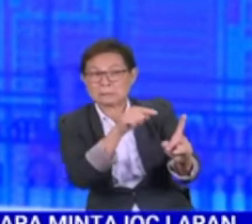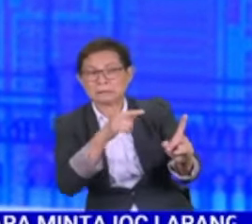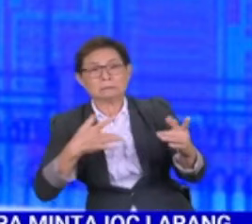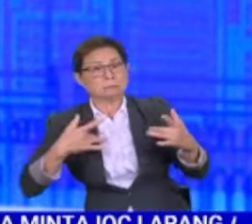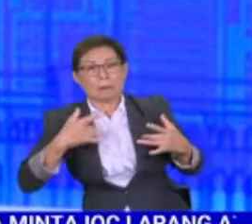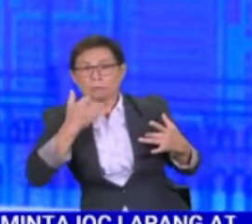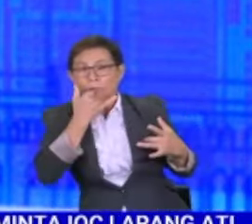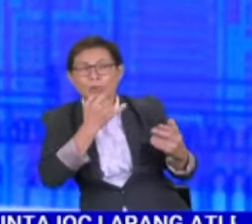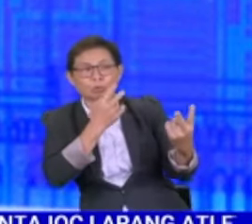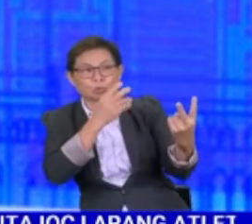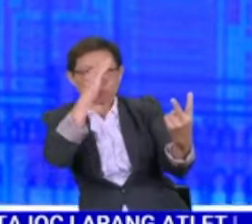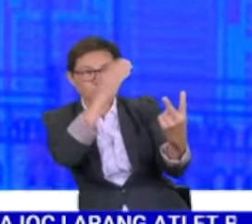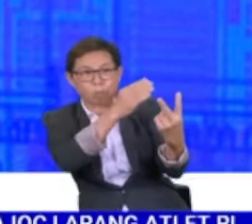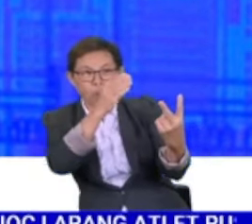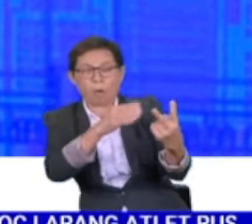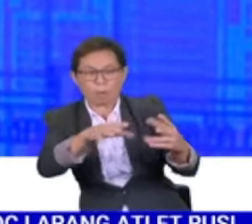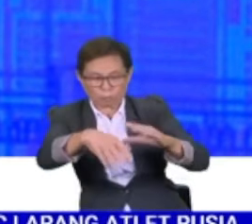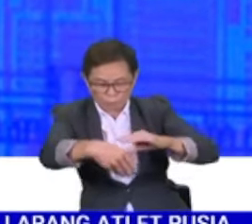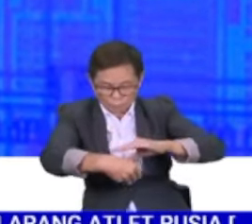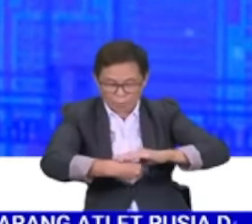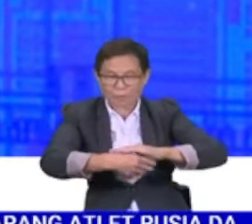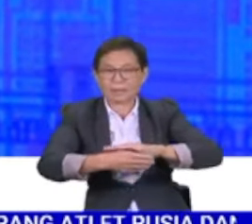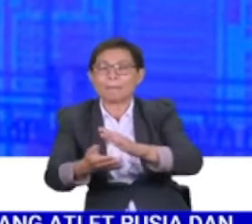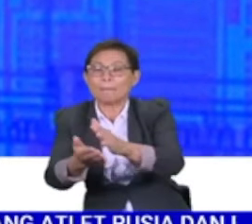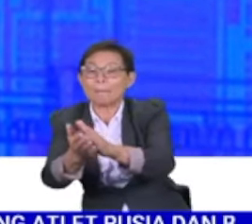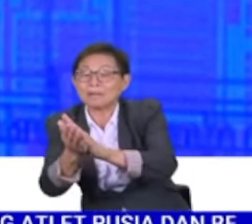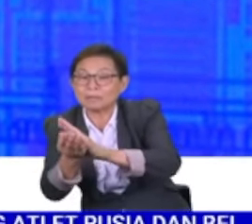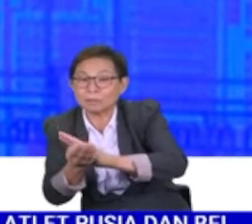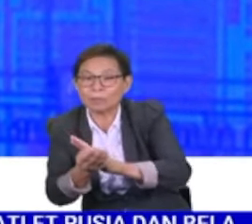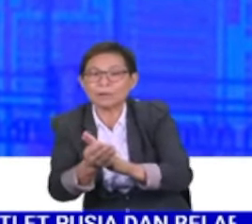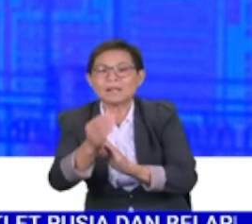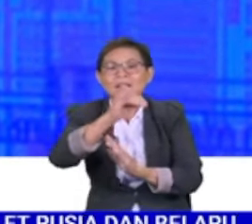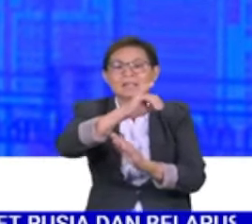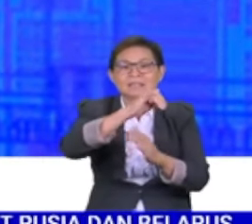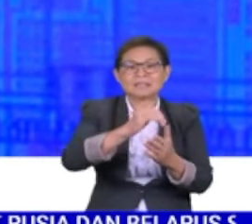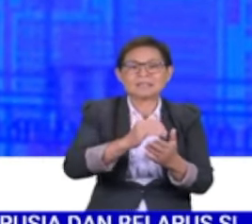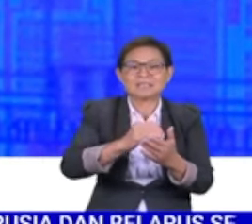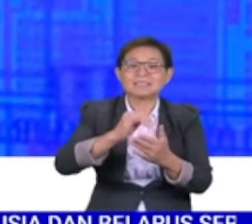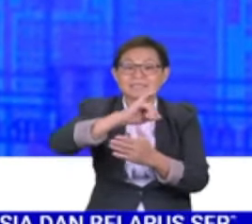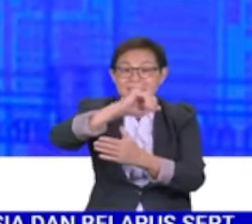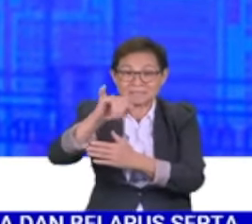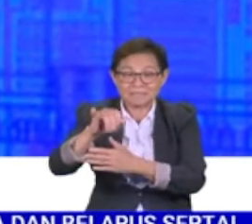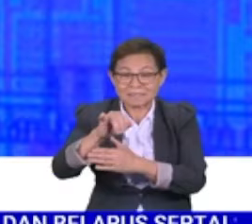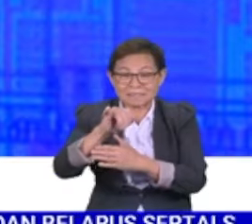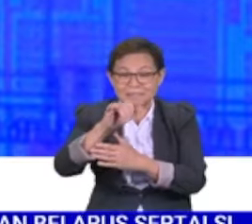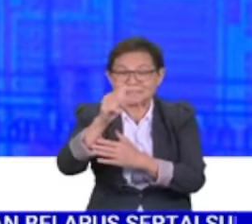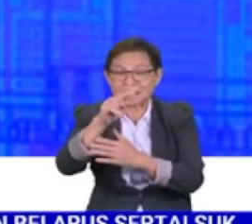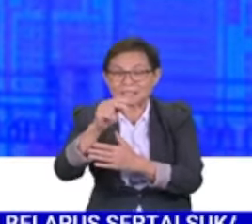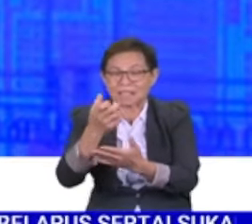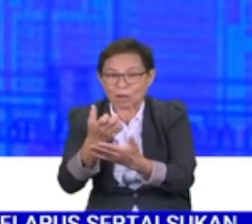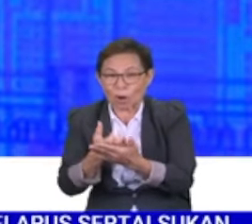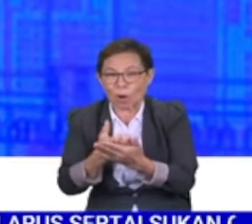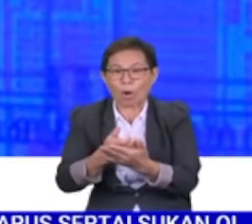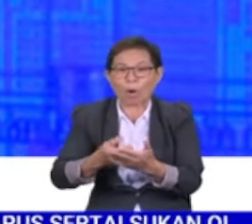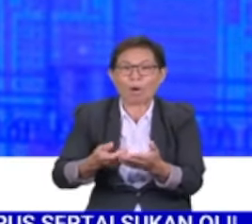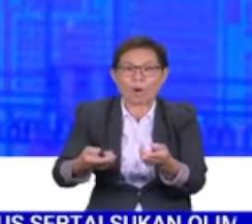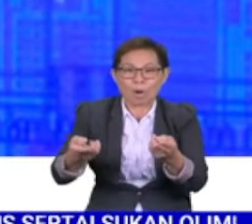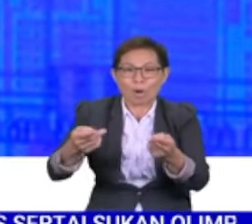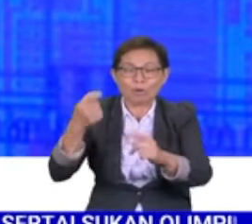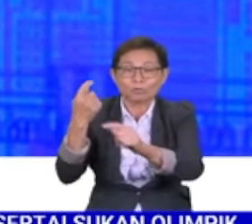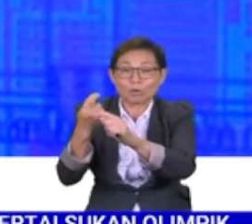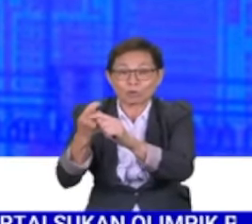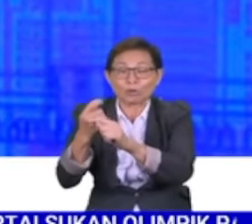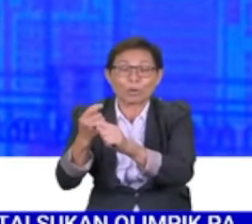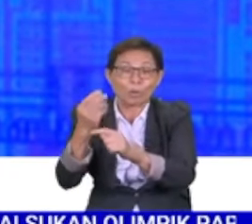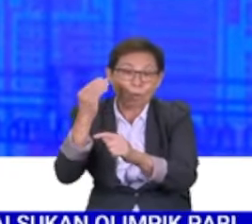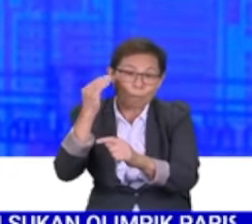dua tuduhan meminta dan menerima rasuah berkaitan projek program Jana Ekonomi Pemerkasaan Kontraktor Bumi Putra Berwibawa